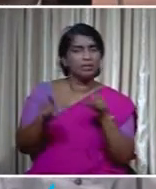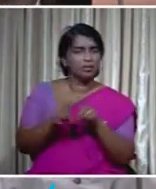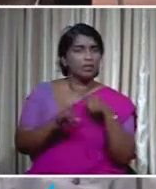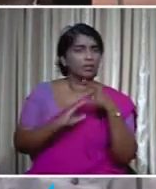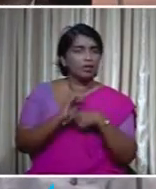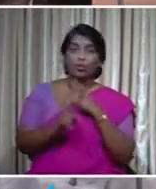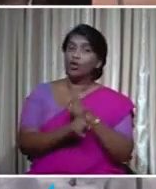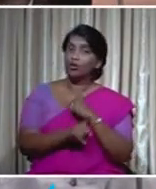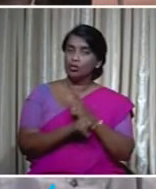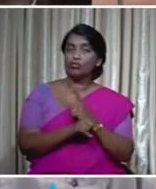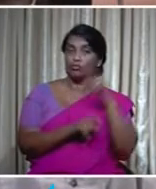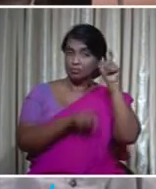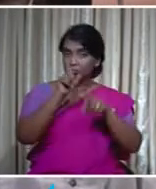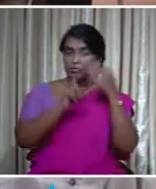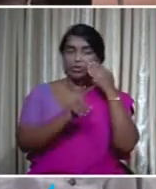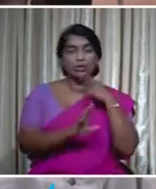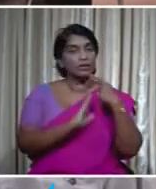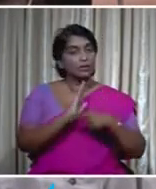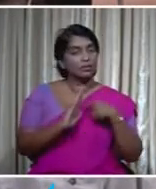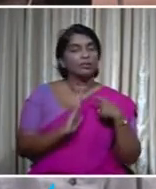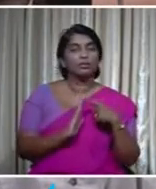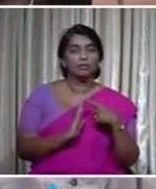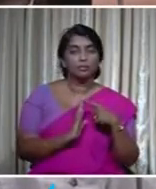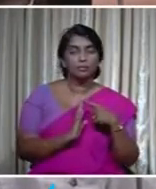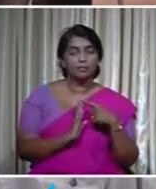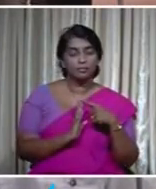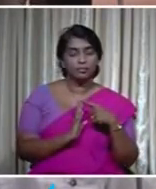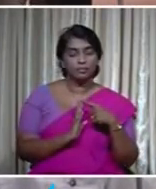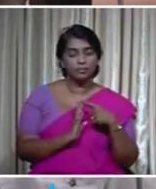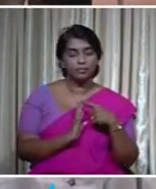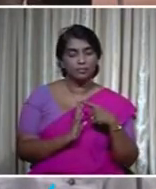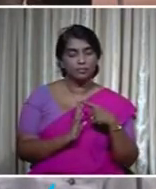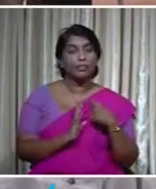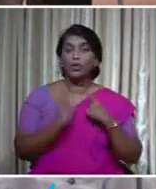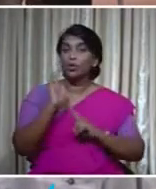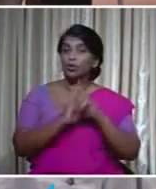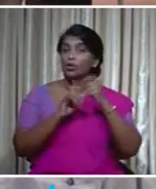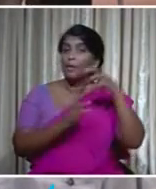சார்ந்தவர்கள் ஸ்ரீலங்கன் டீச்சர்ஸ் எஜுகேஷன் சர்வீஸை சேர்ந்தவர்களே வடக்கு மாகாணத்தில் மட்டும்